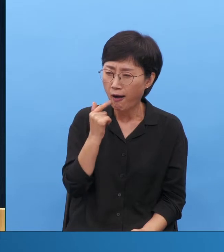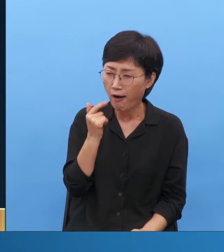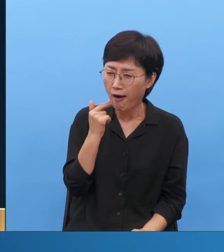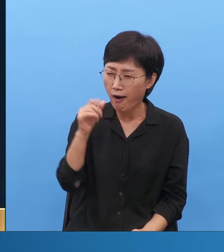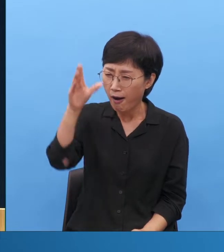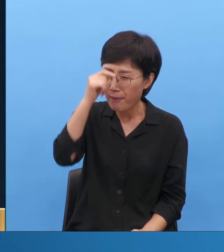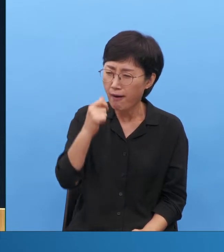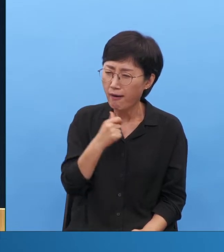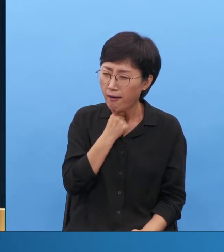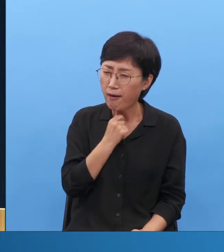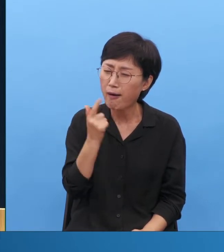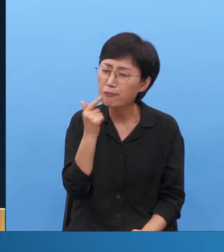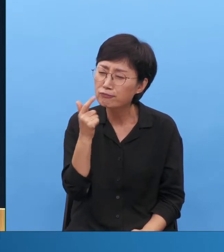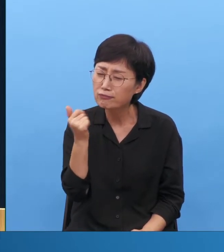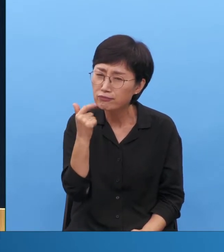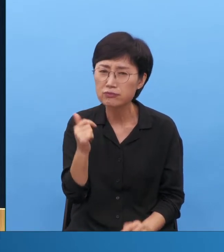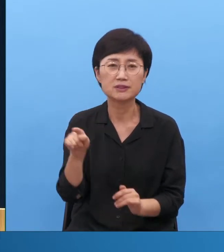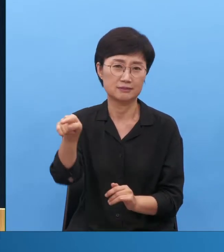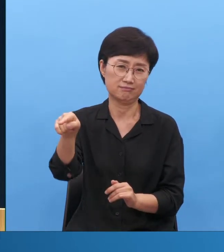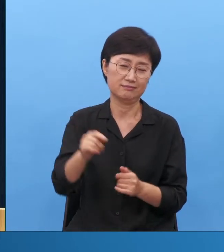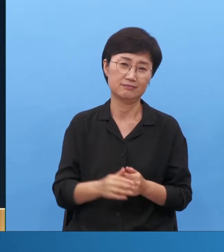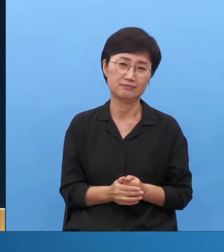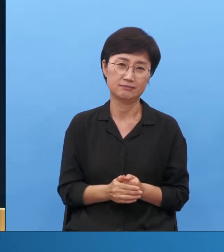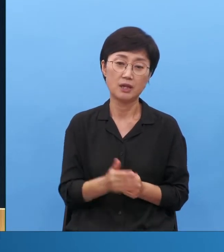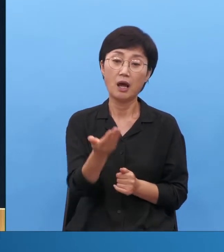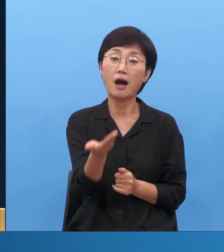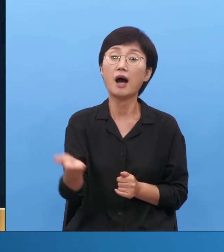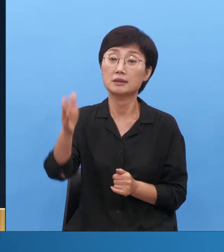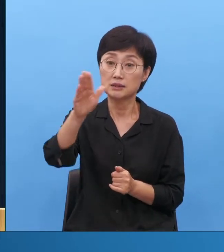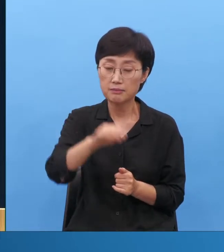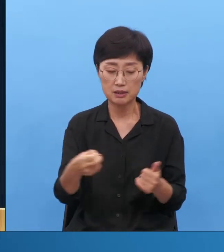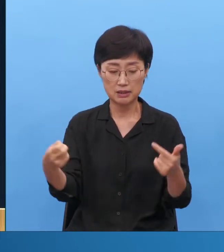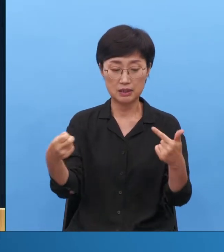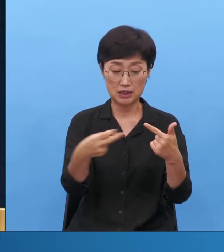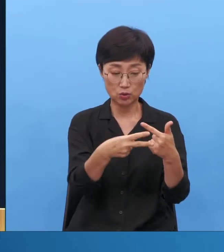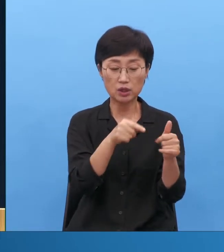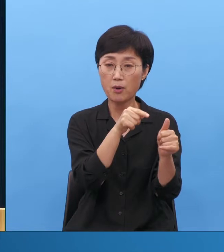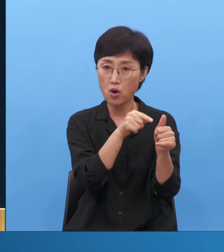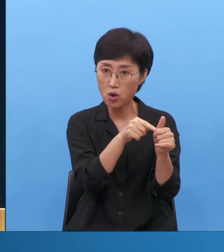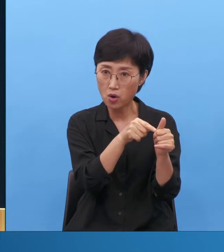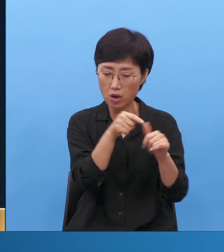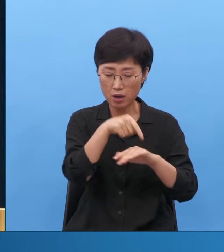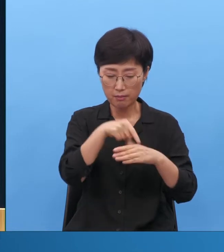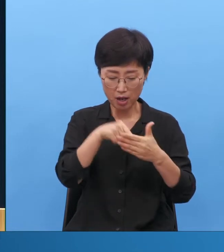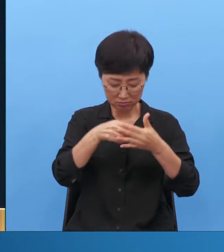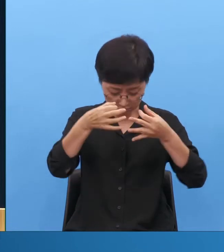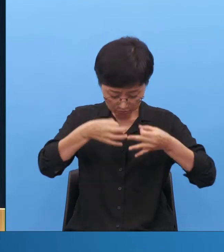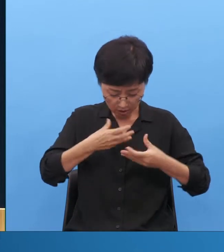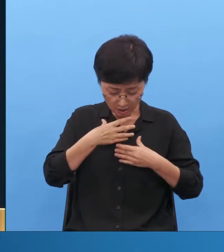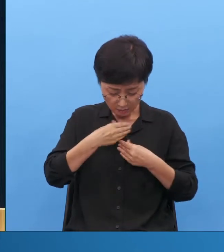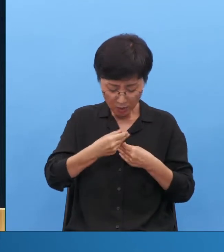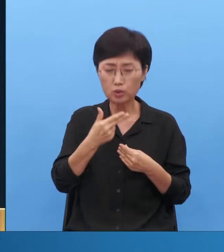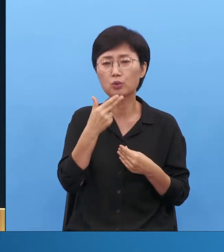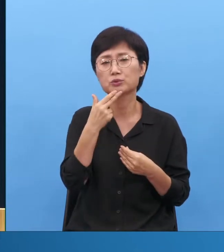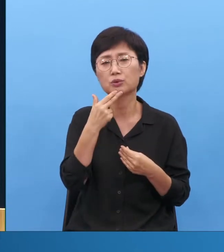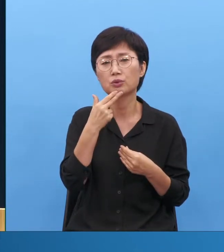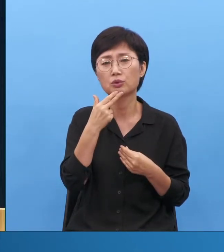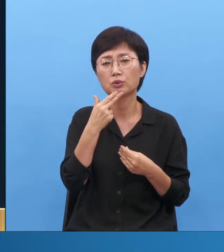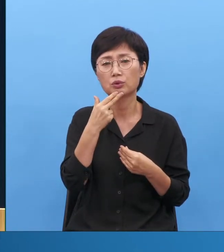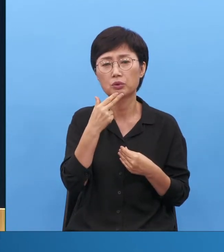이 사람이 편치를 않은 거예요. But this man was not at peace. 아무도 모르니 다